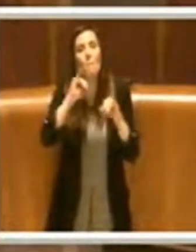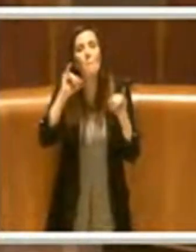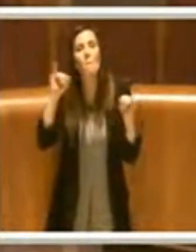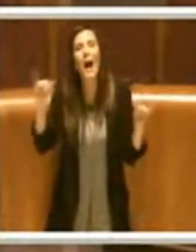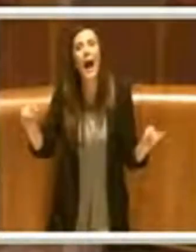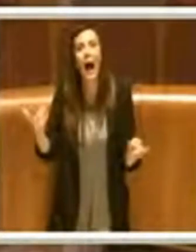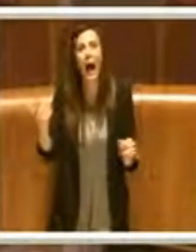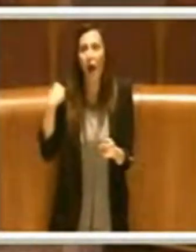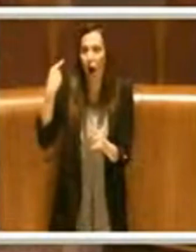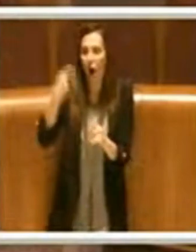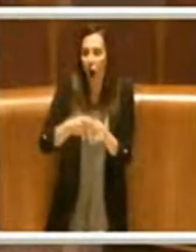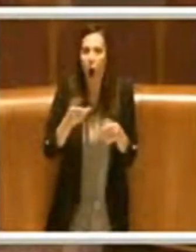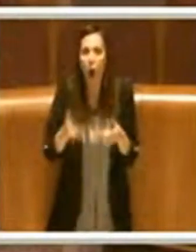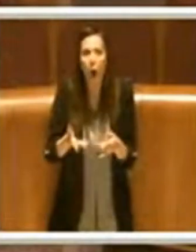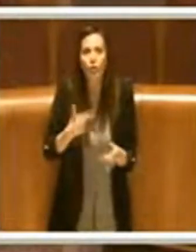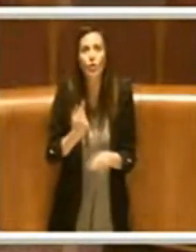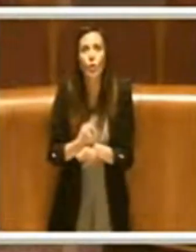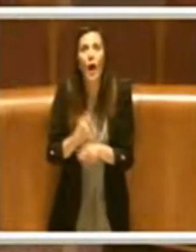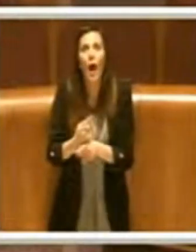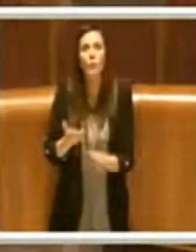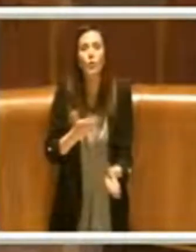sollecitare